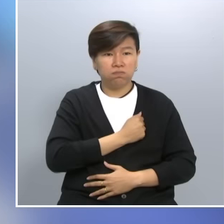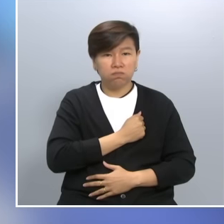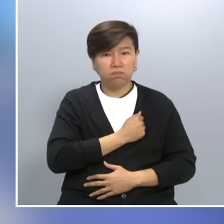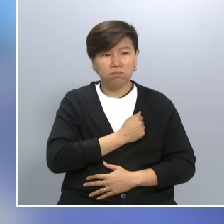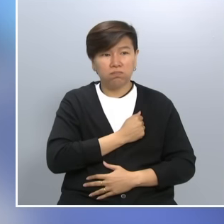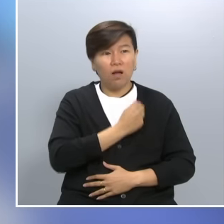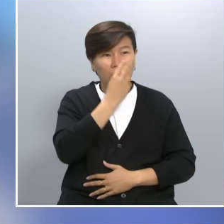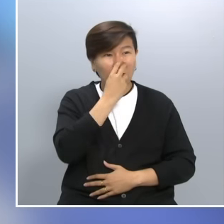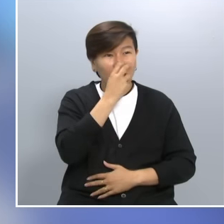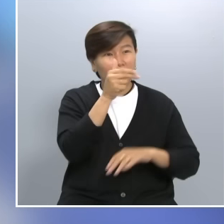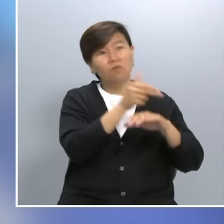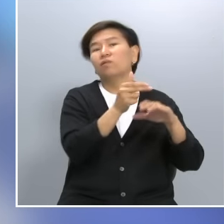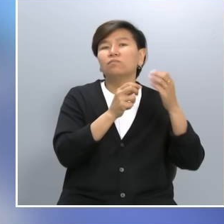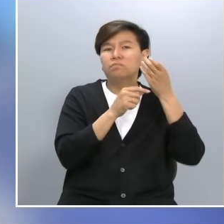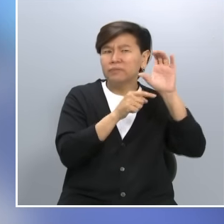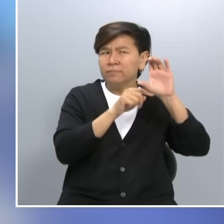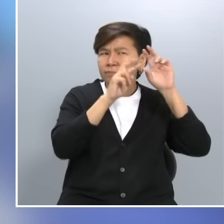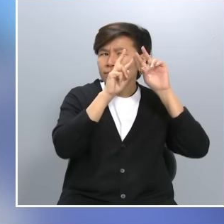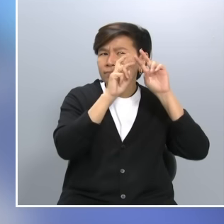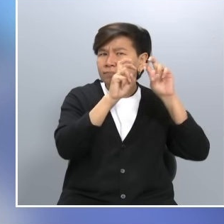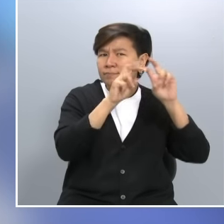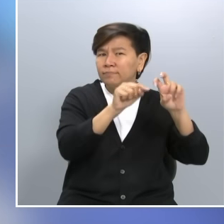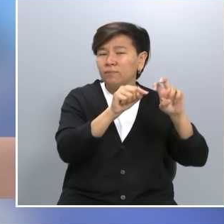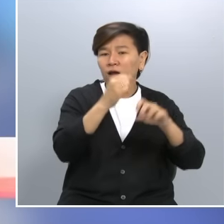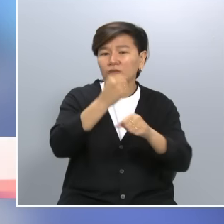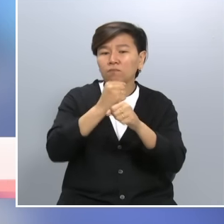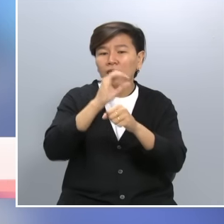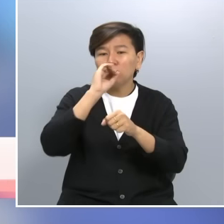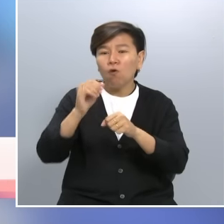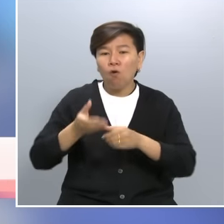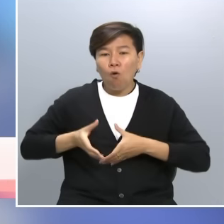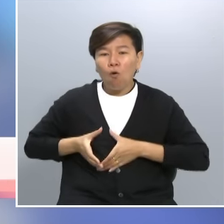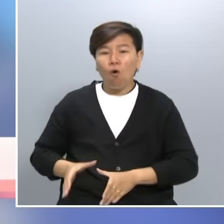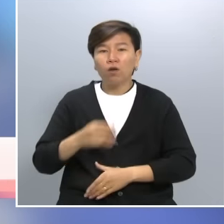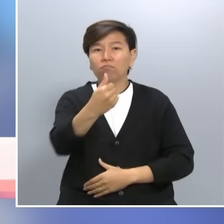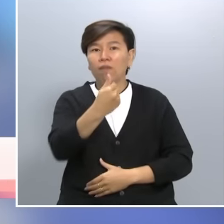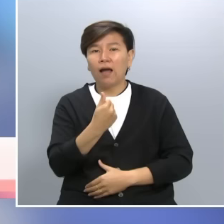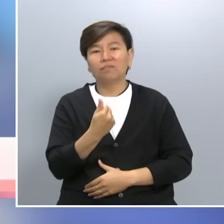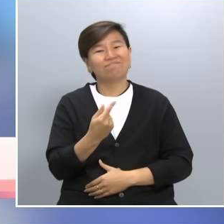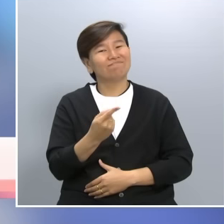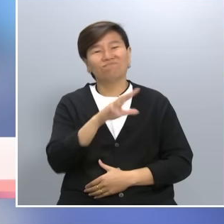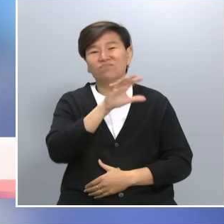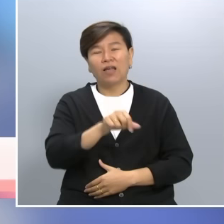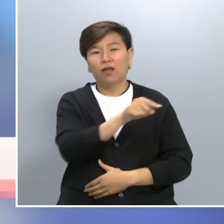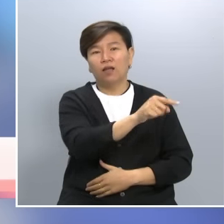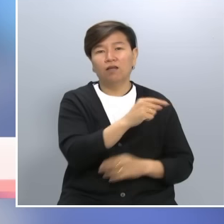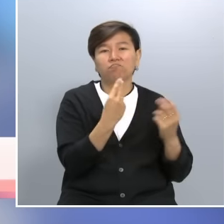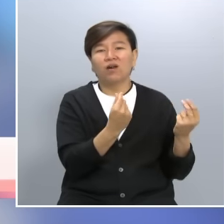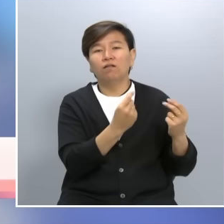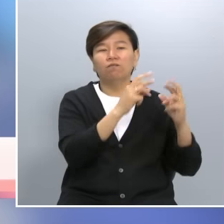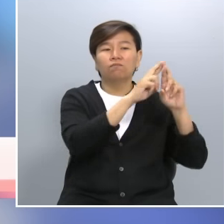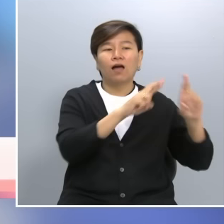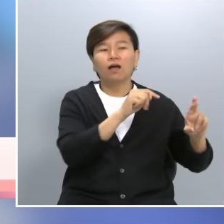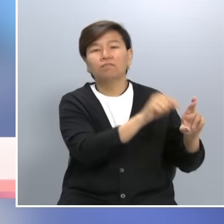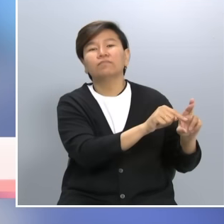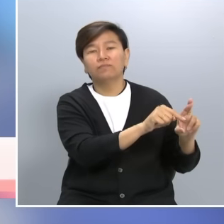สตอรี่ด้วยนะคะก็เลยสืบรู้ที่บอกที่ทำงานไปบอกว่าเมียคลอดไม่ใช่นะคะไปร้านหลอยู่ที่นี่ค่ะซึ่งเธอก็บอก